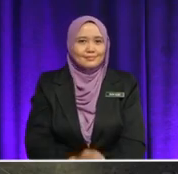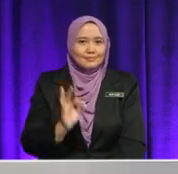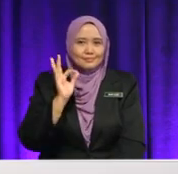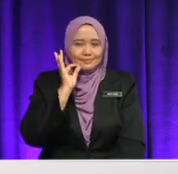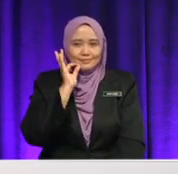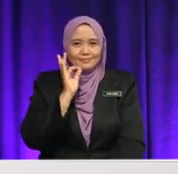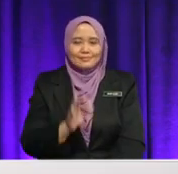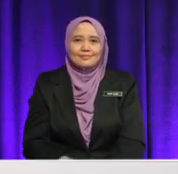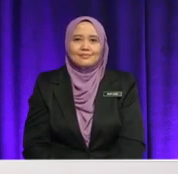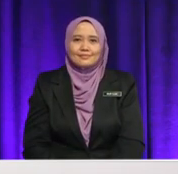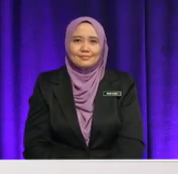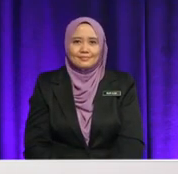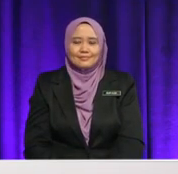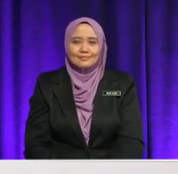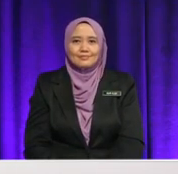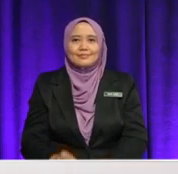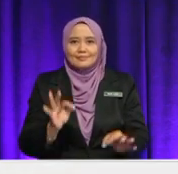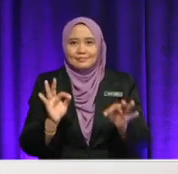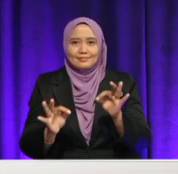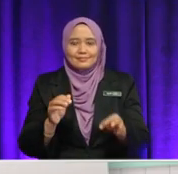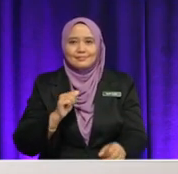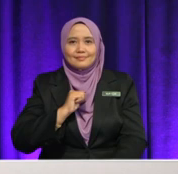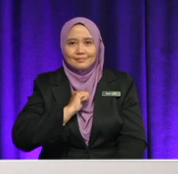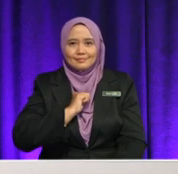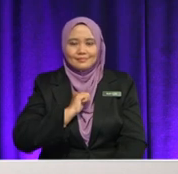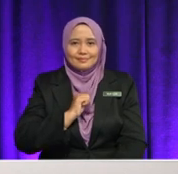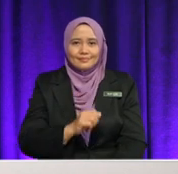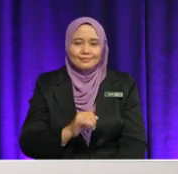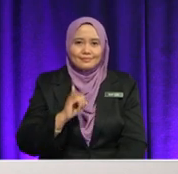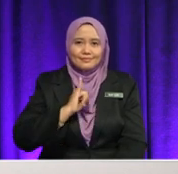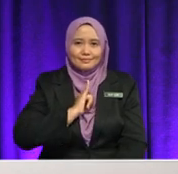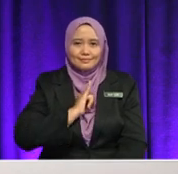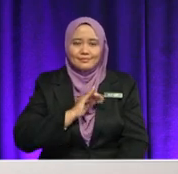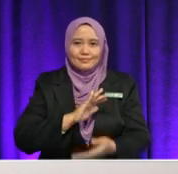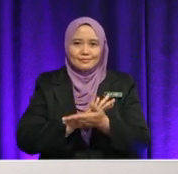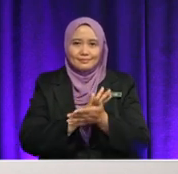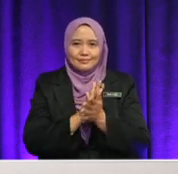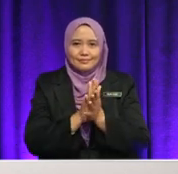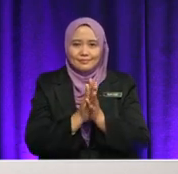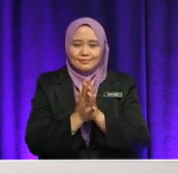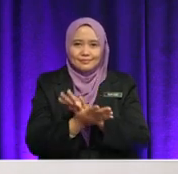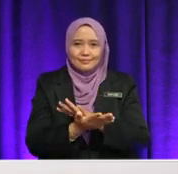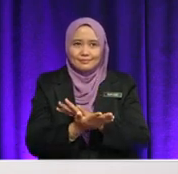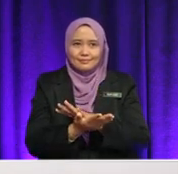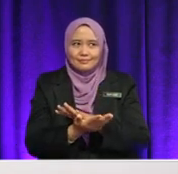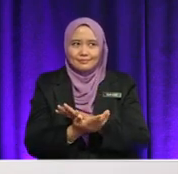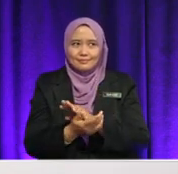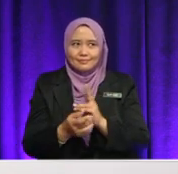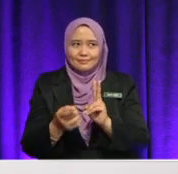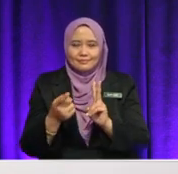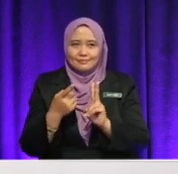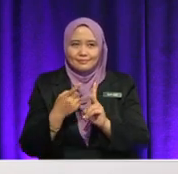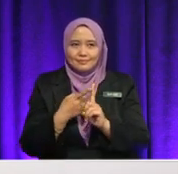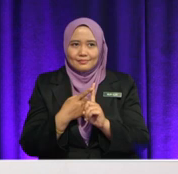Andaikan Saya bahkan menjadi pengundi bagi pilihan Raya umum pertama majas perundangan